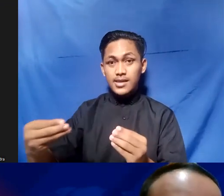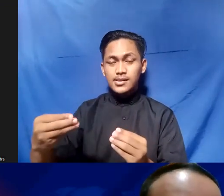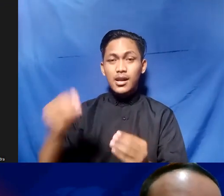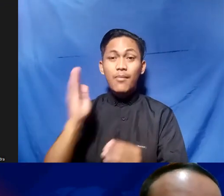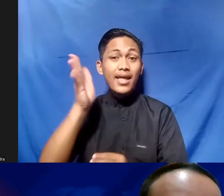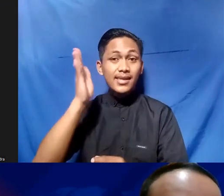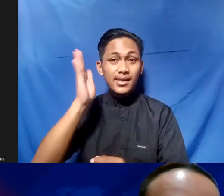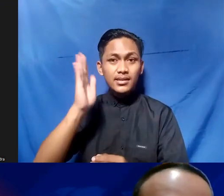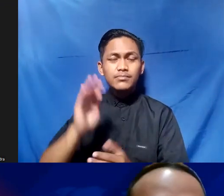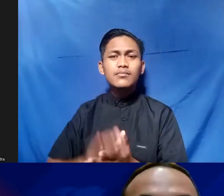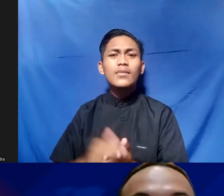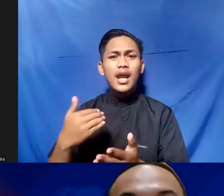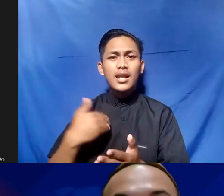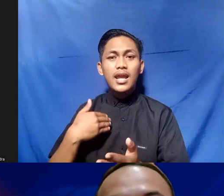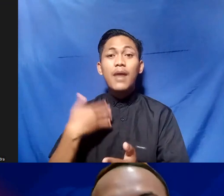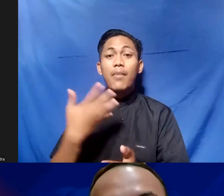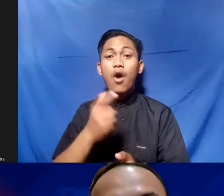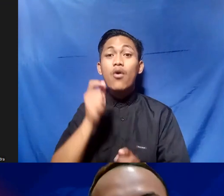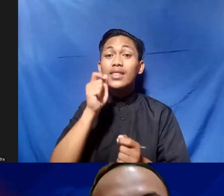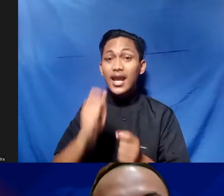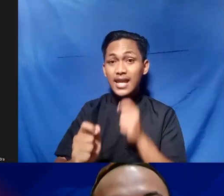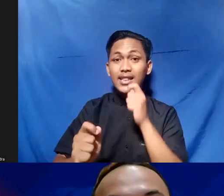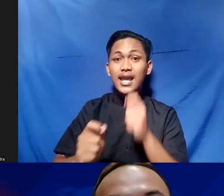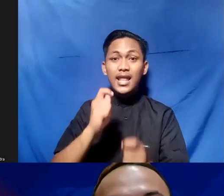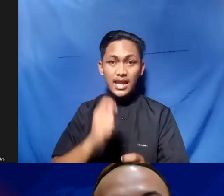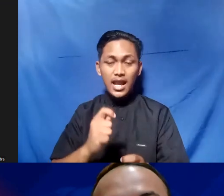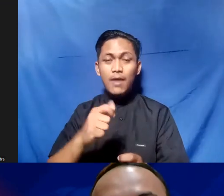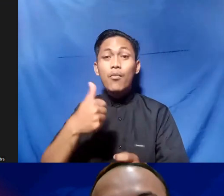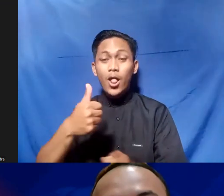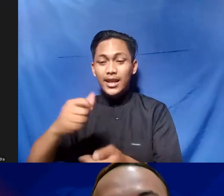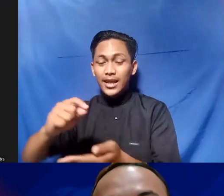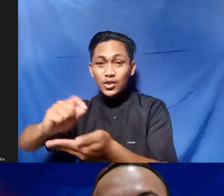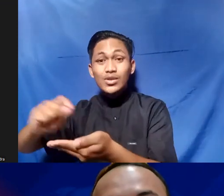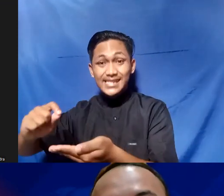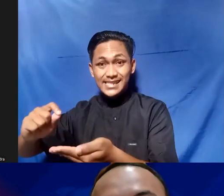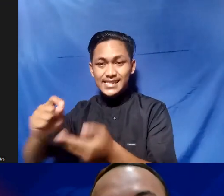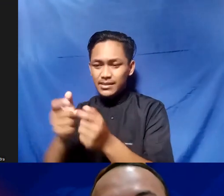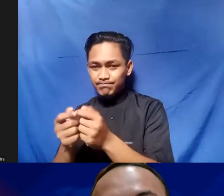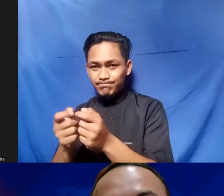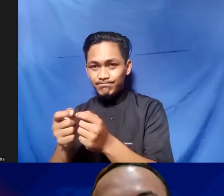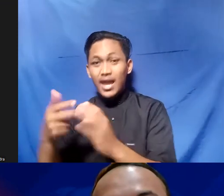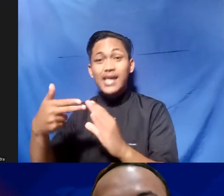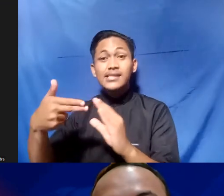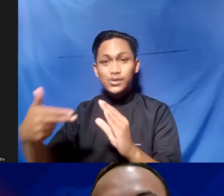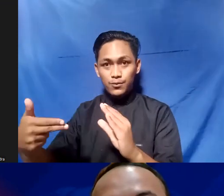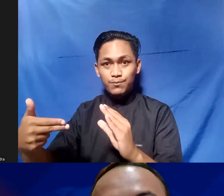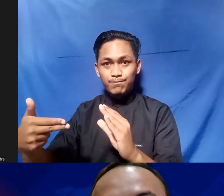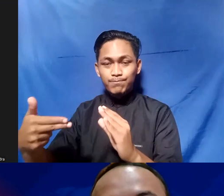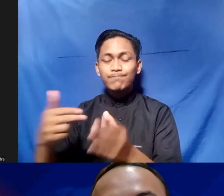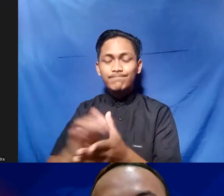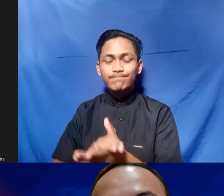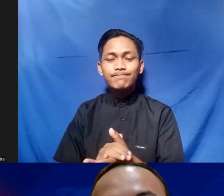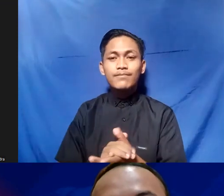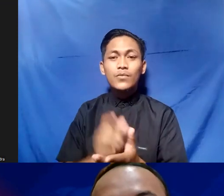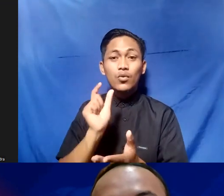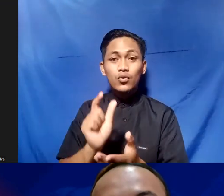ada yang perlu ditanyakan nanti bisa ditulis dulu dicatrum kayak gitu untuk pertanyaan Nanti akan saya bacakan setelah pemateri